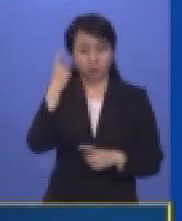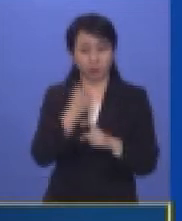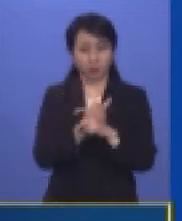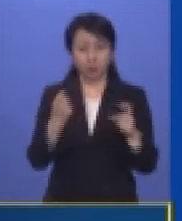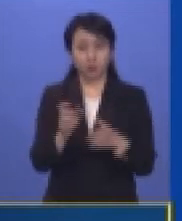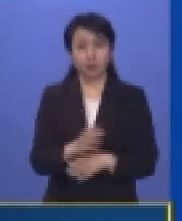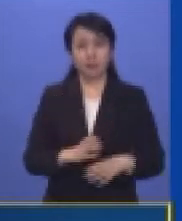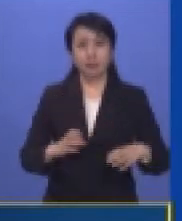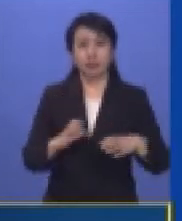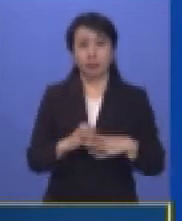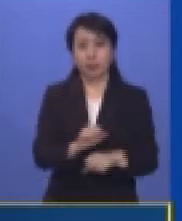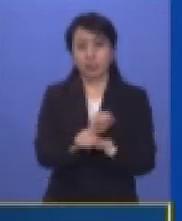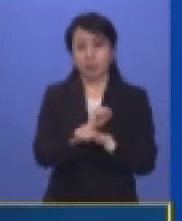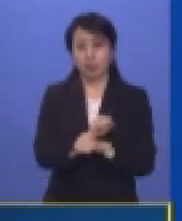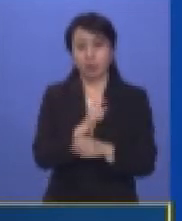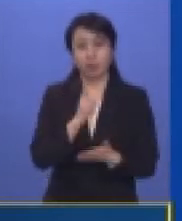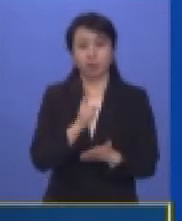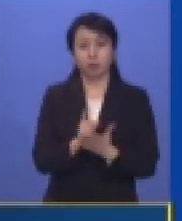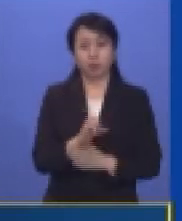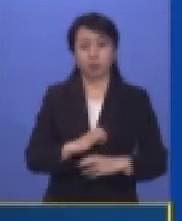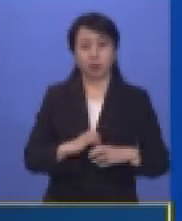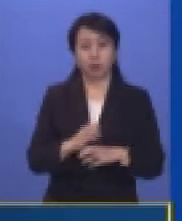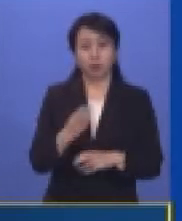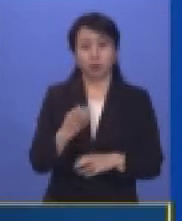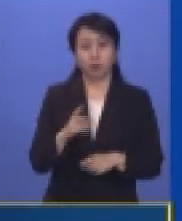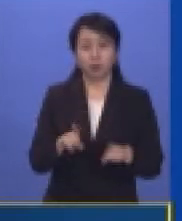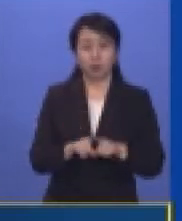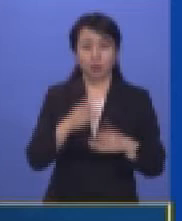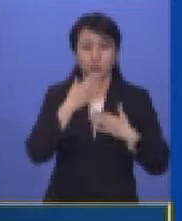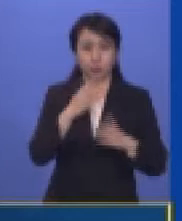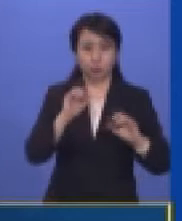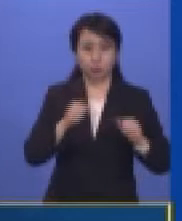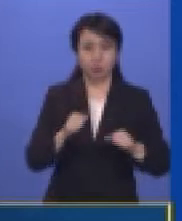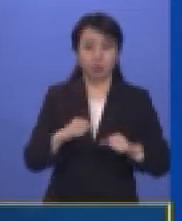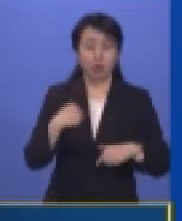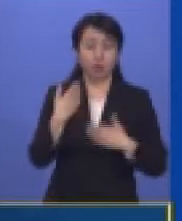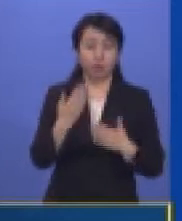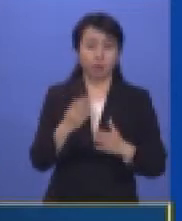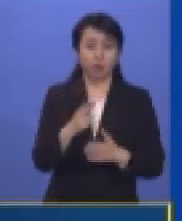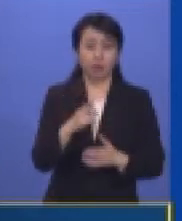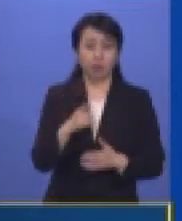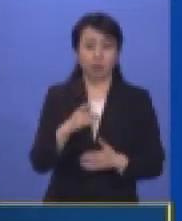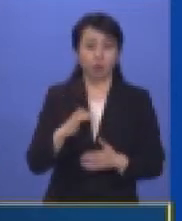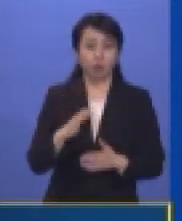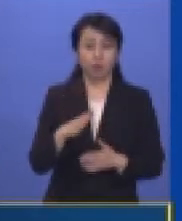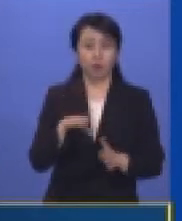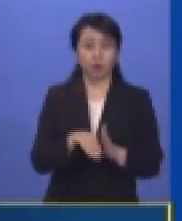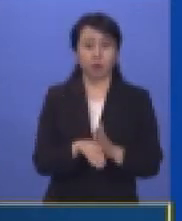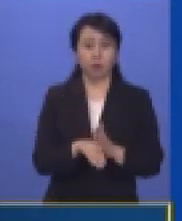информационную систему защиты прав потребителей ЕТУТНШИ. Также обращение можно отправить через портал ЕГОВ,